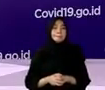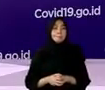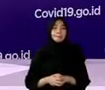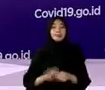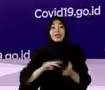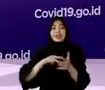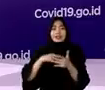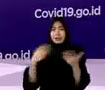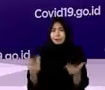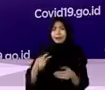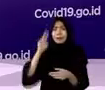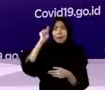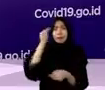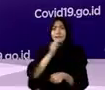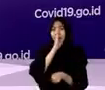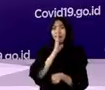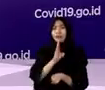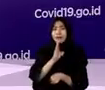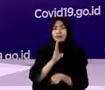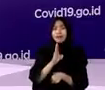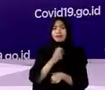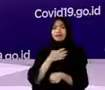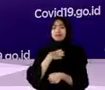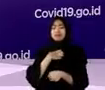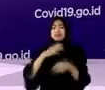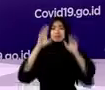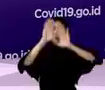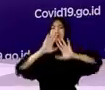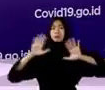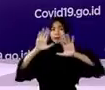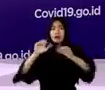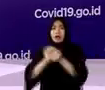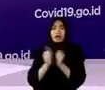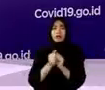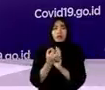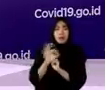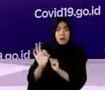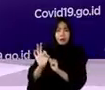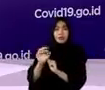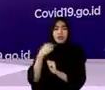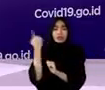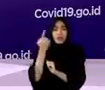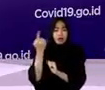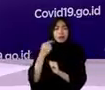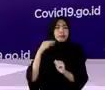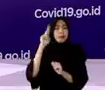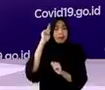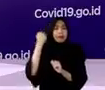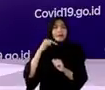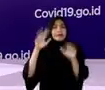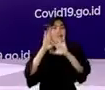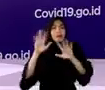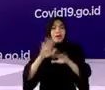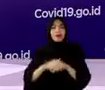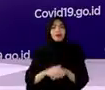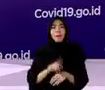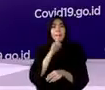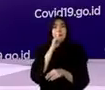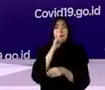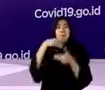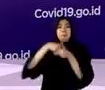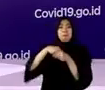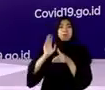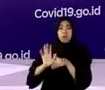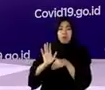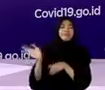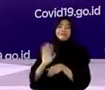komitmen pemerintah untuk bersikap transparan terhadap perkembangan kasus COVID-19 nasional dan bukan semata-mata membuat masyarakat